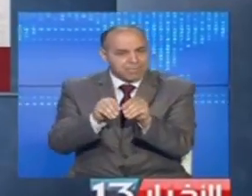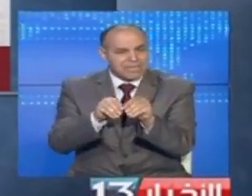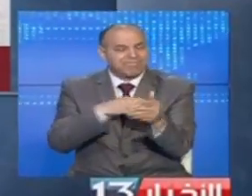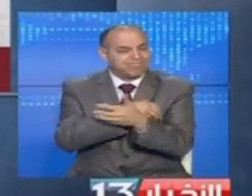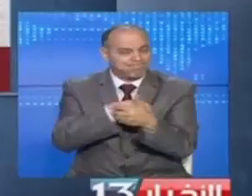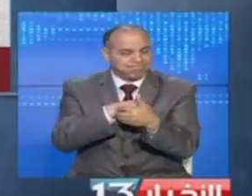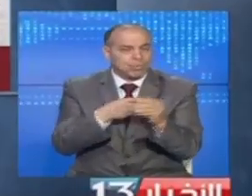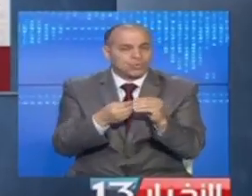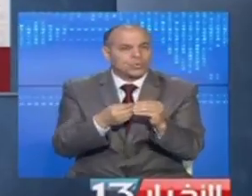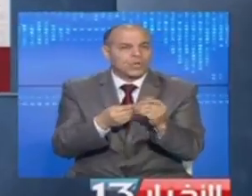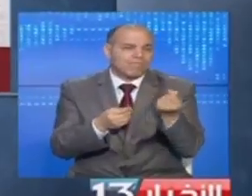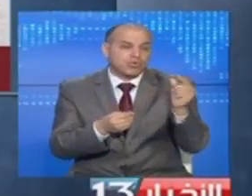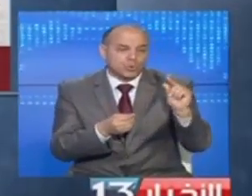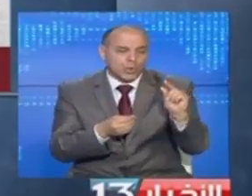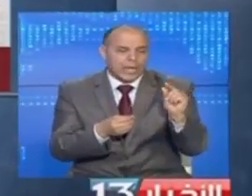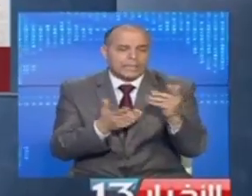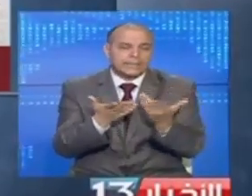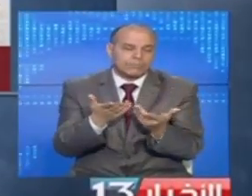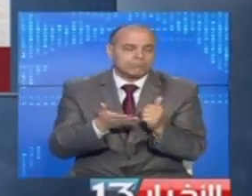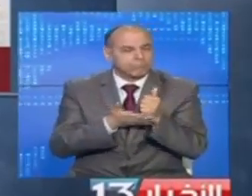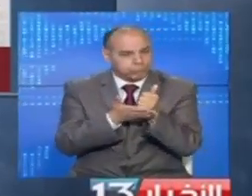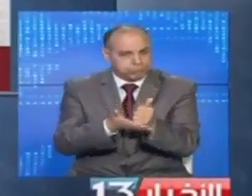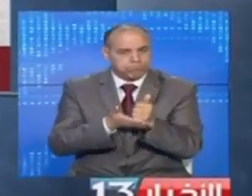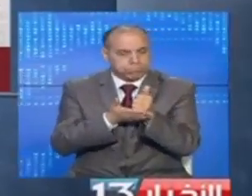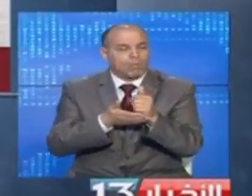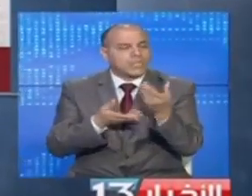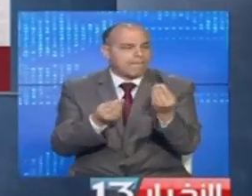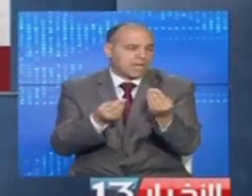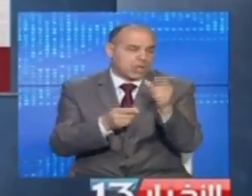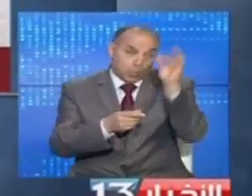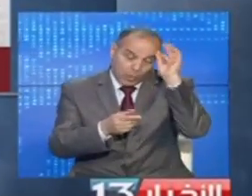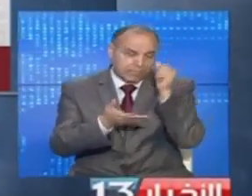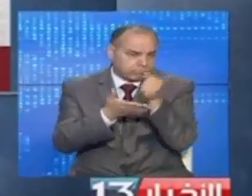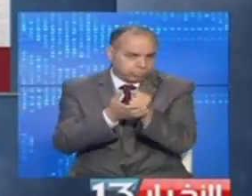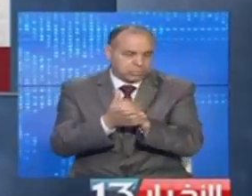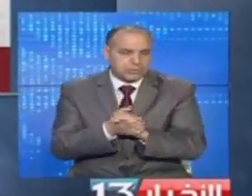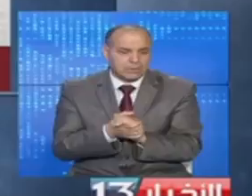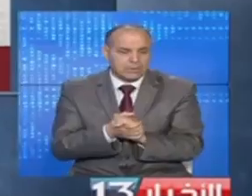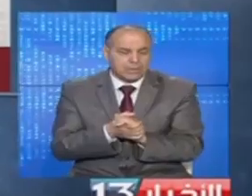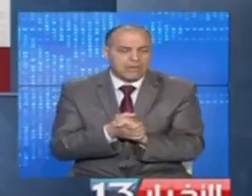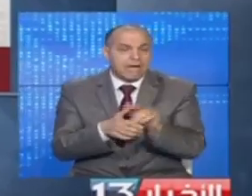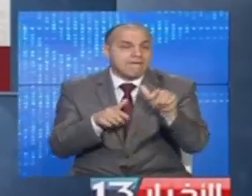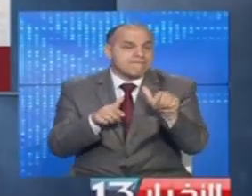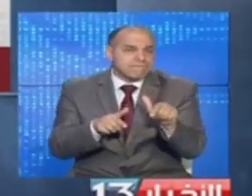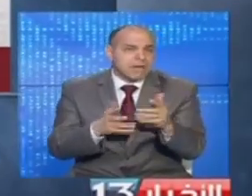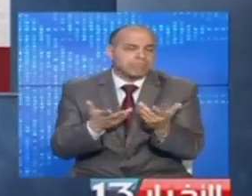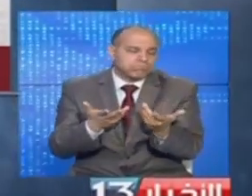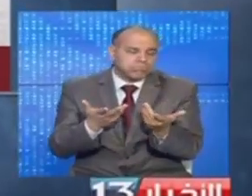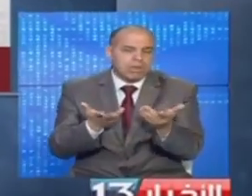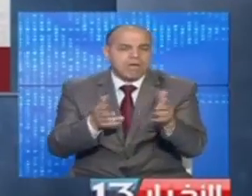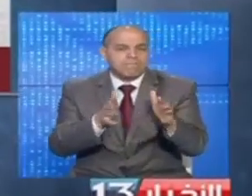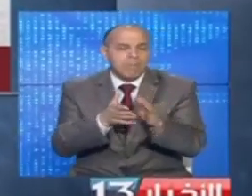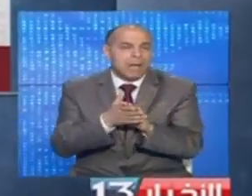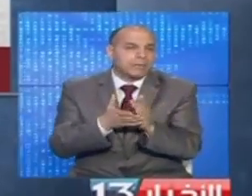المعوزه والمحدودة الدخل تقدم لهم المساعدات على رغم يعني ربما بساطتها،